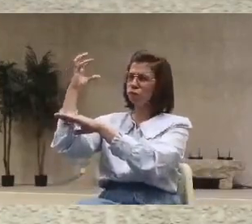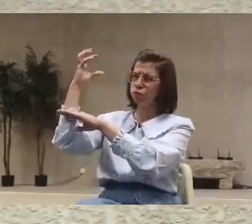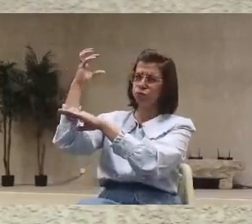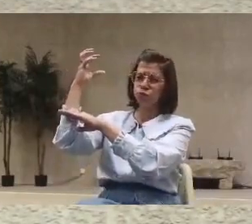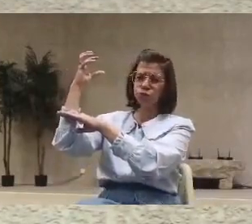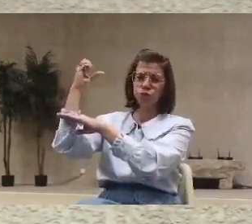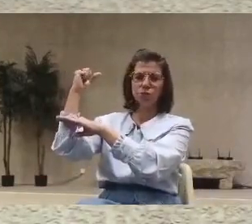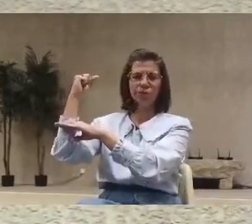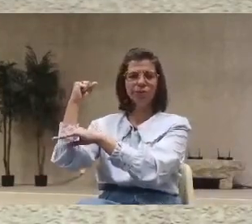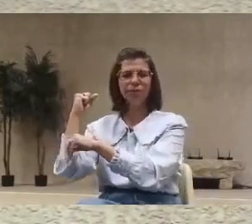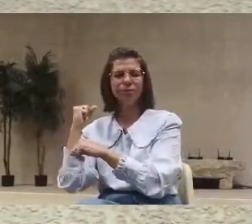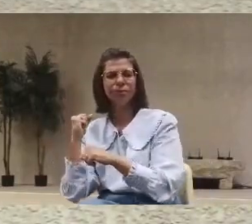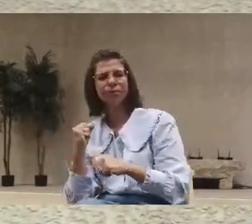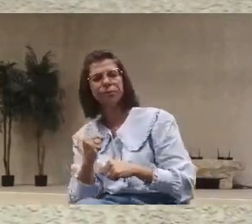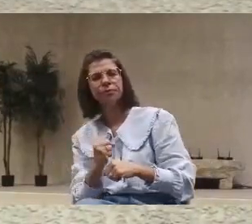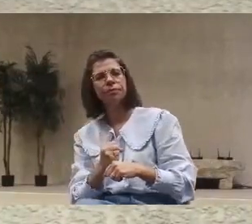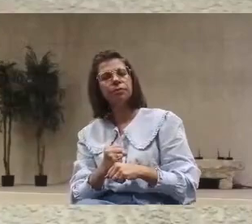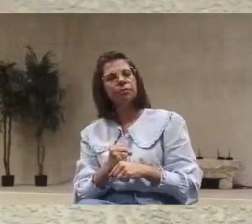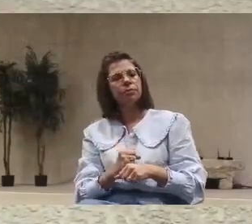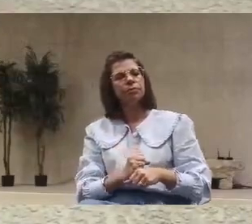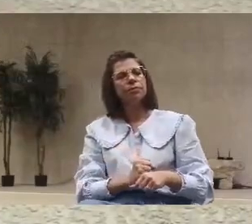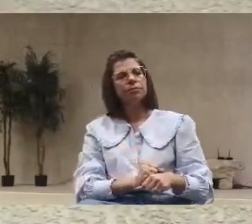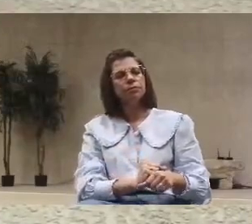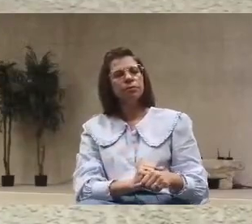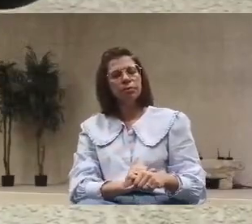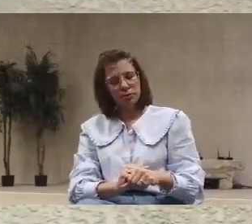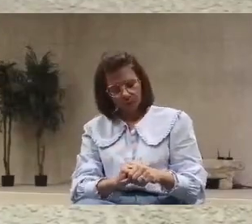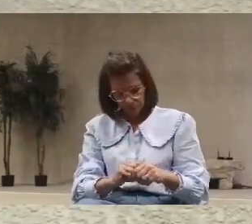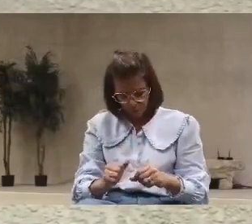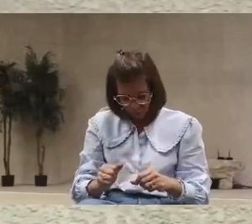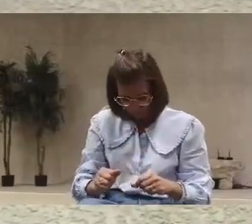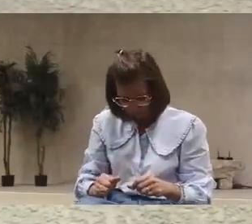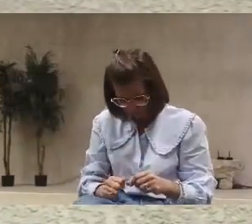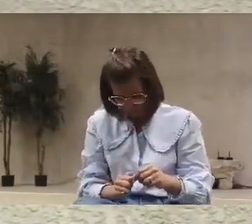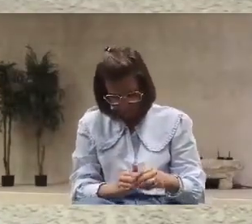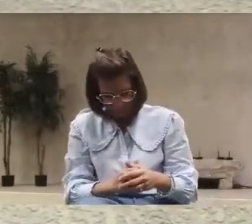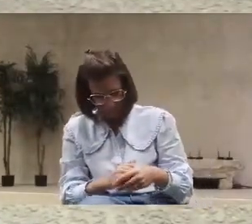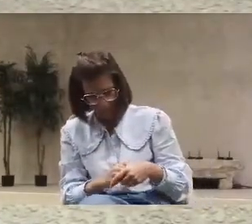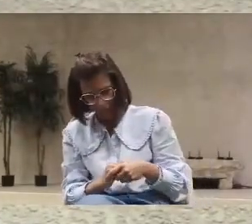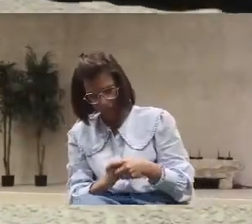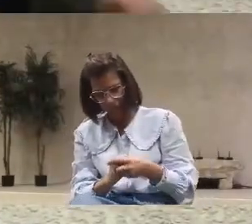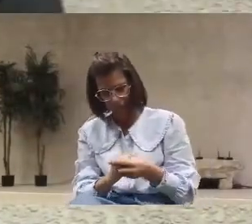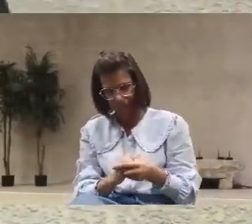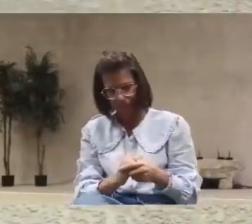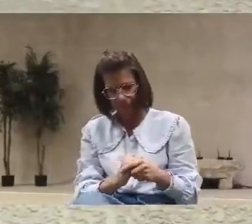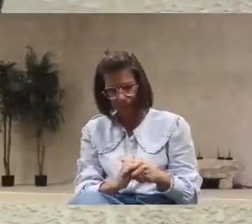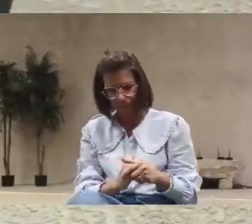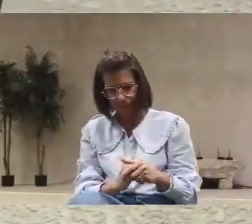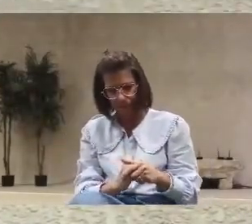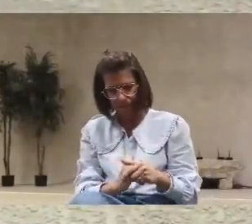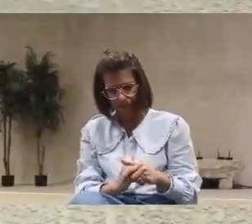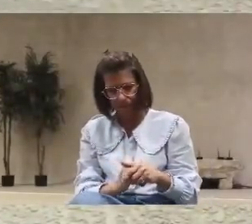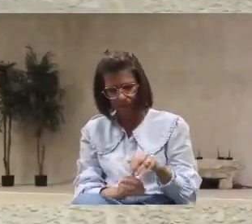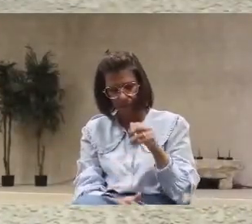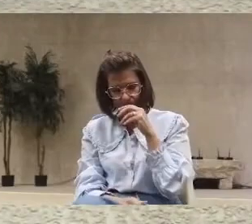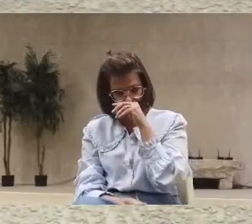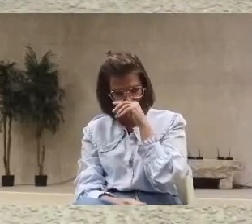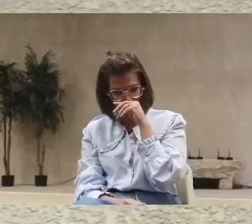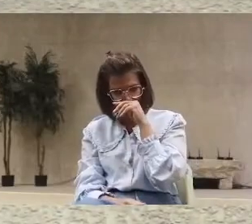quand le péché n'est pas quand le diable est enlevé de cette terre cette terre devient un paradis